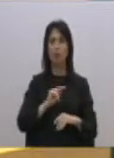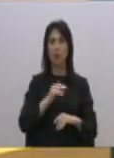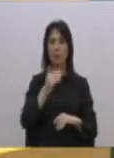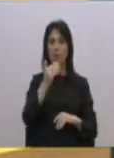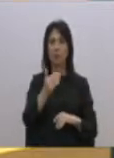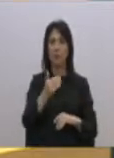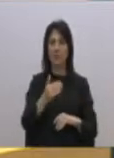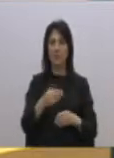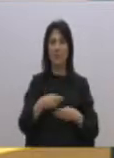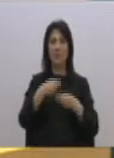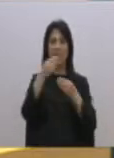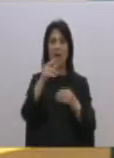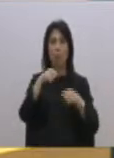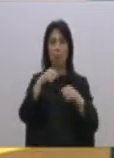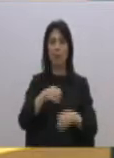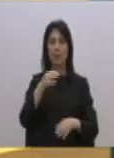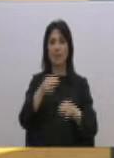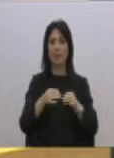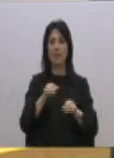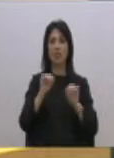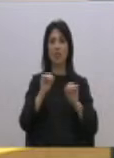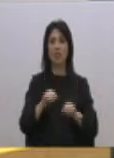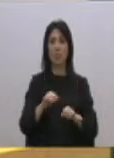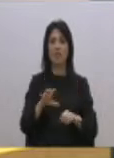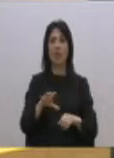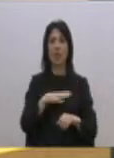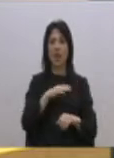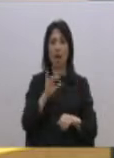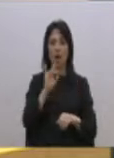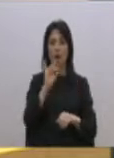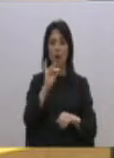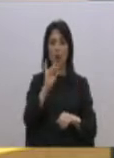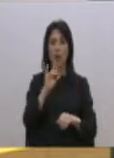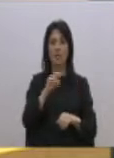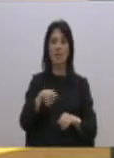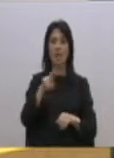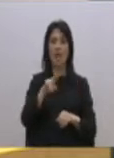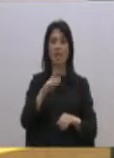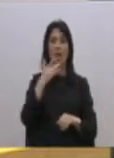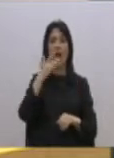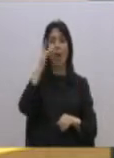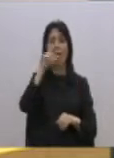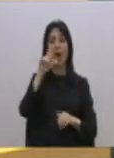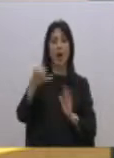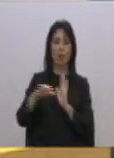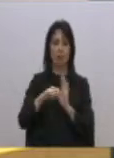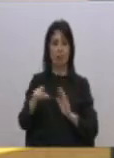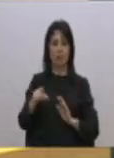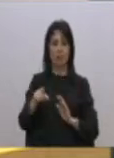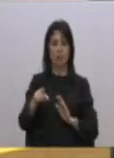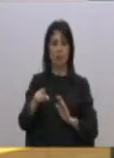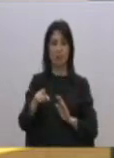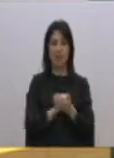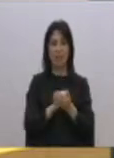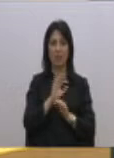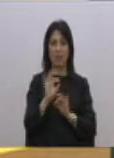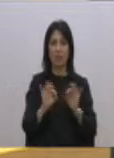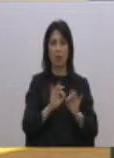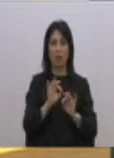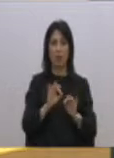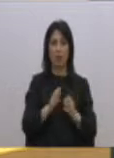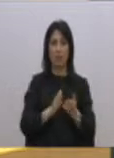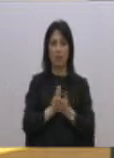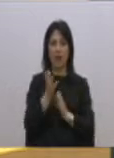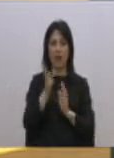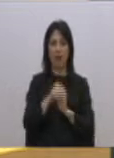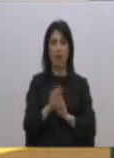მისი წაღება ადამიანის უფლებათა სასამართლოს შესაძლებელი გახდა USAID-ის, ანუ ამერიკელი ხალხის დახმარებით დამტკიცებულ